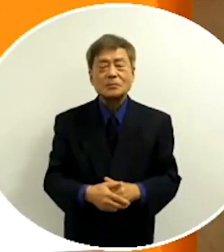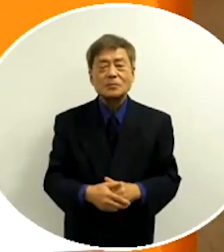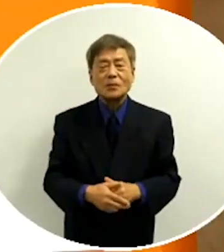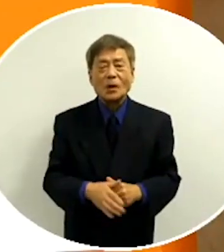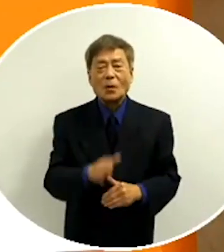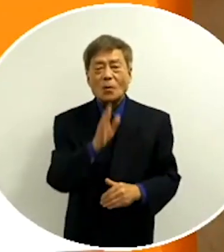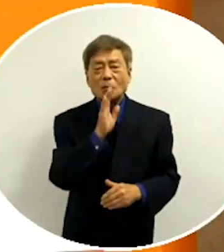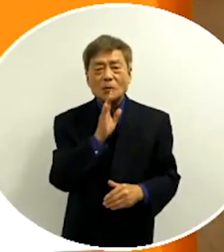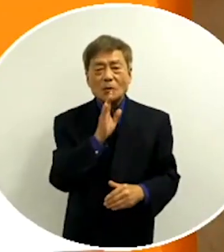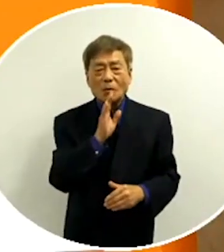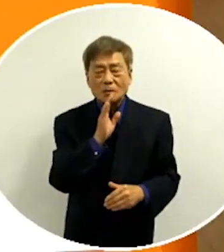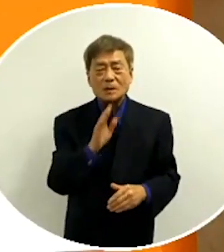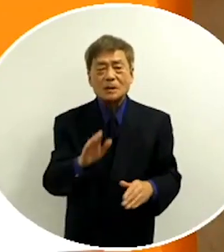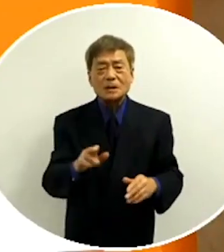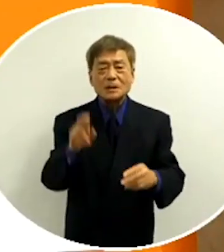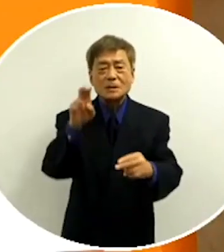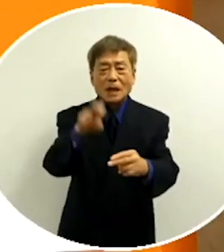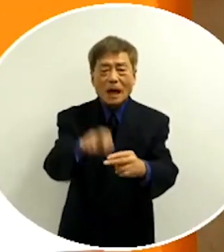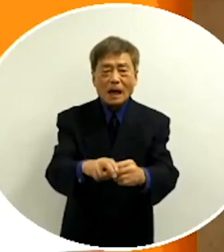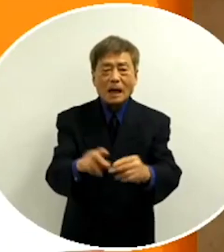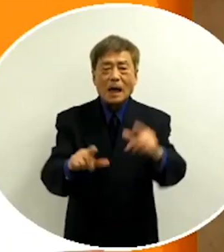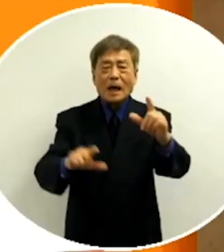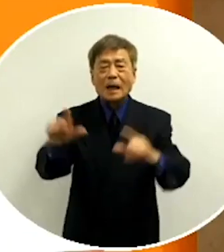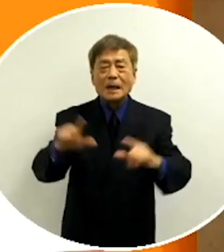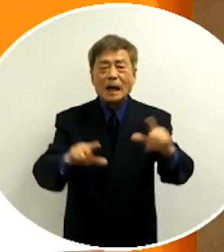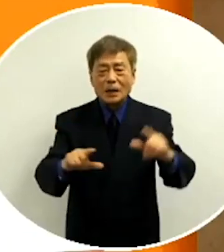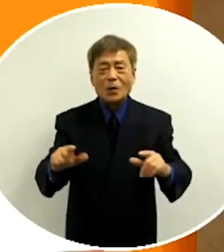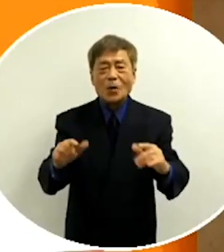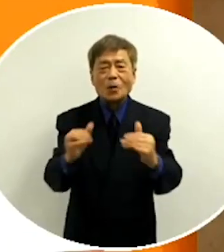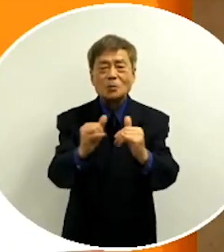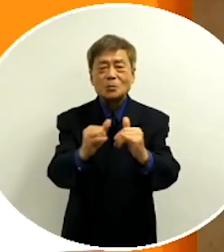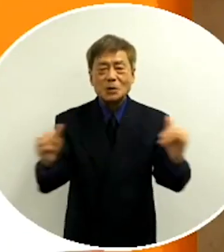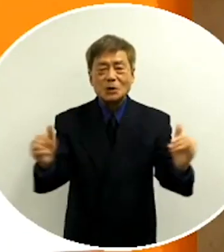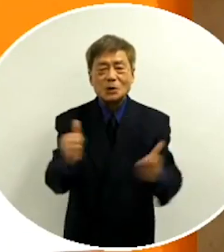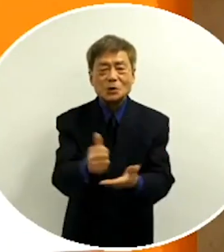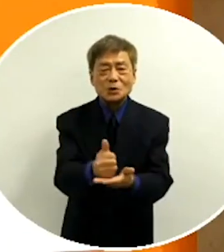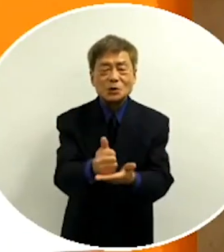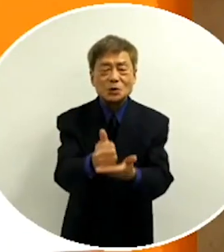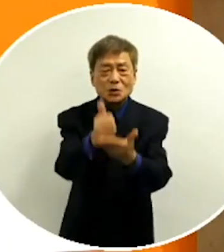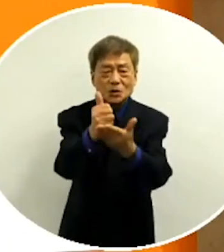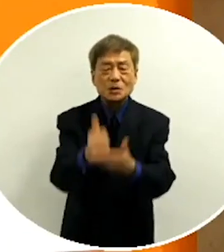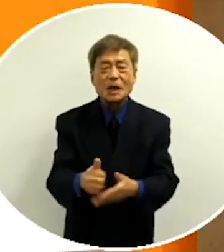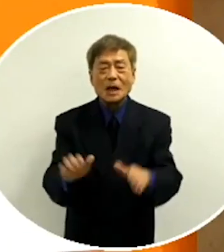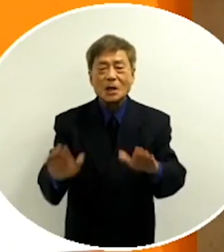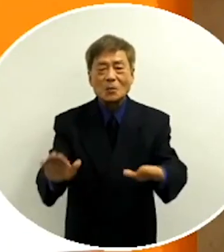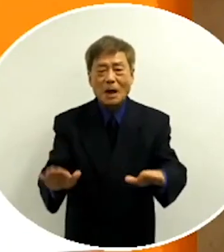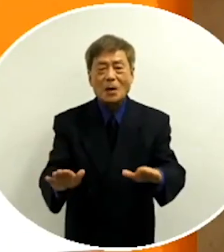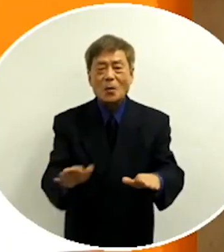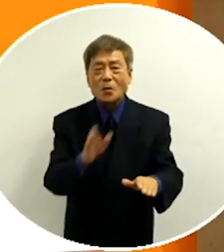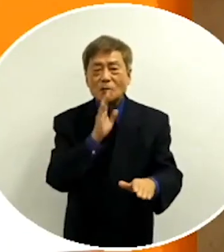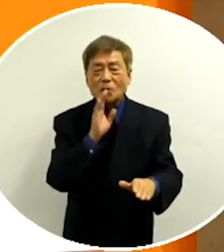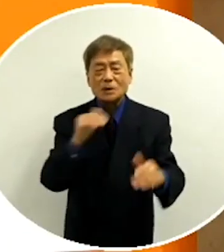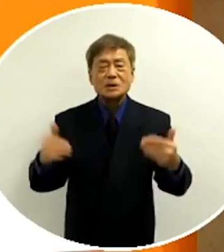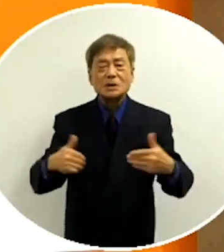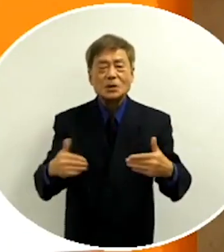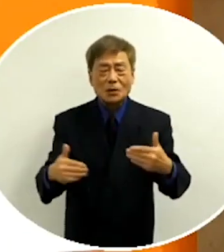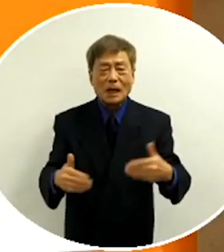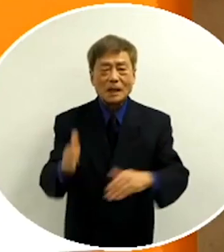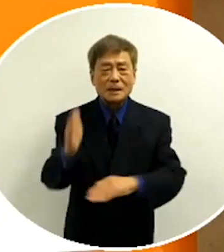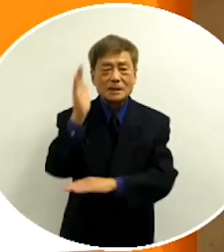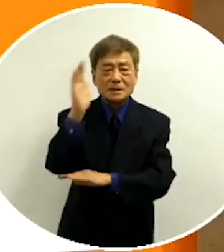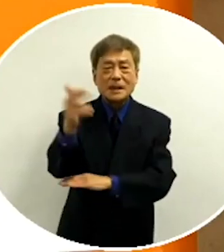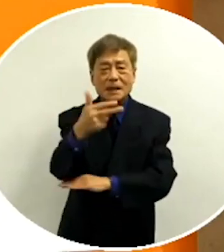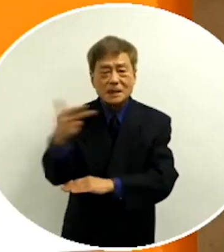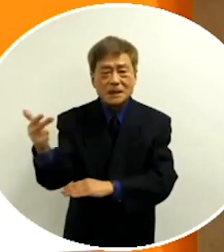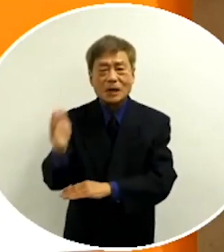本当にその参加型の民主主義とは対極の政治が政策的にも